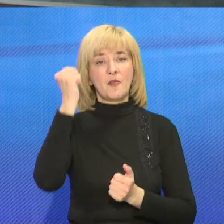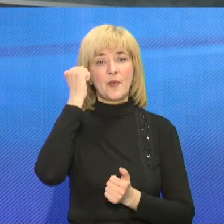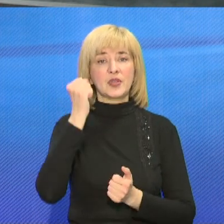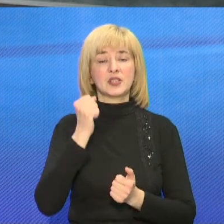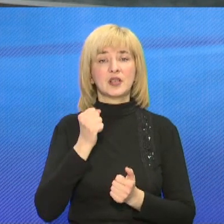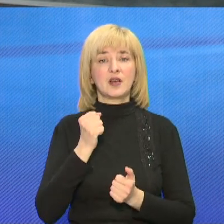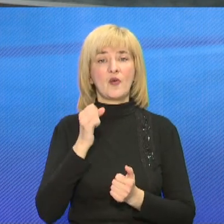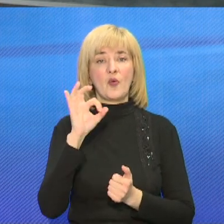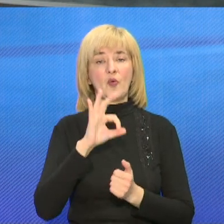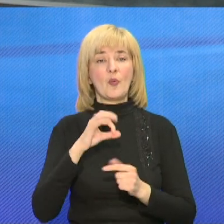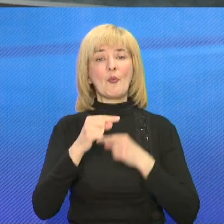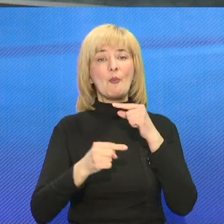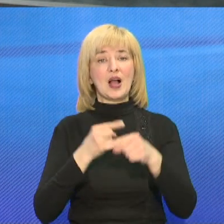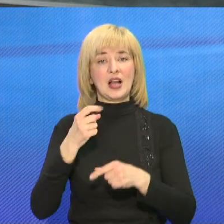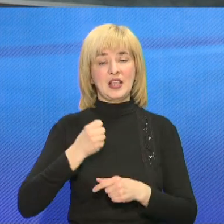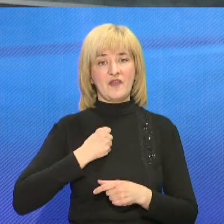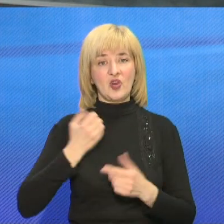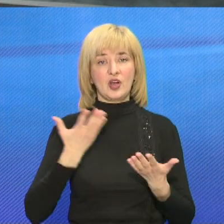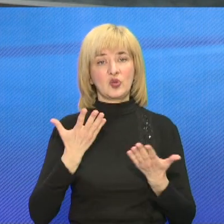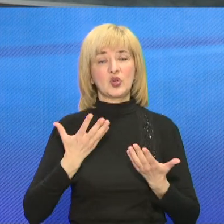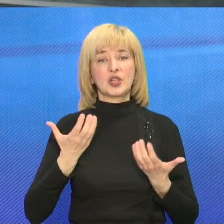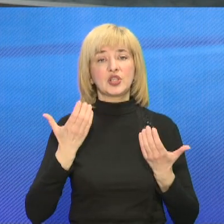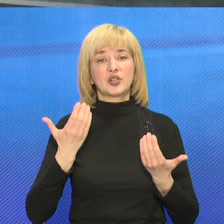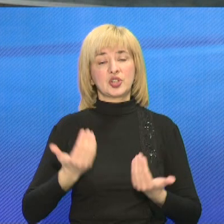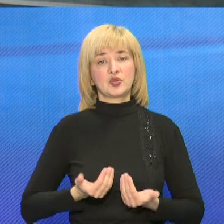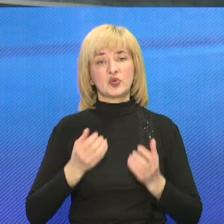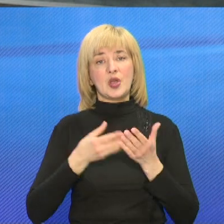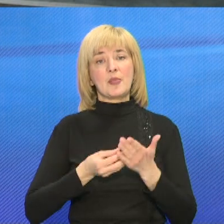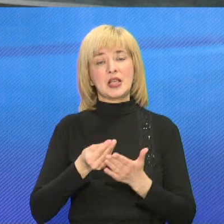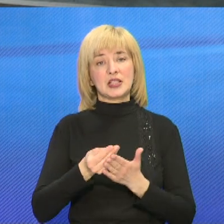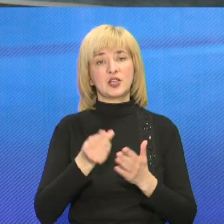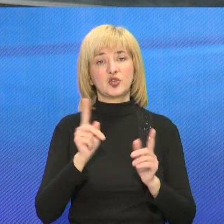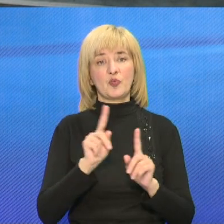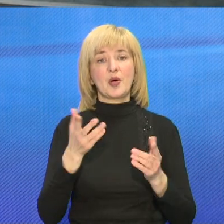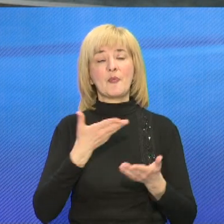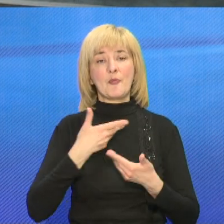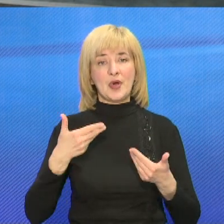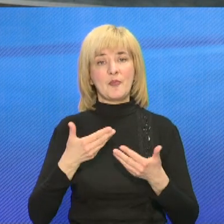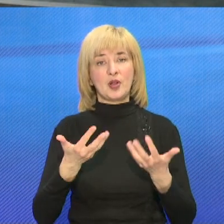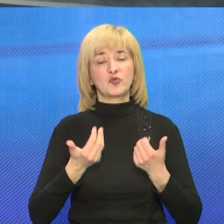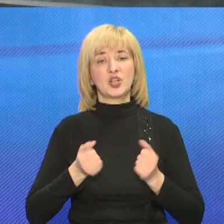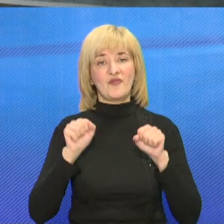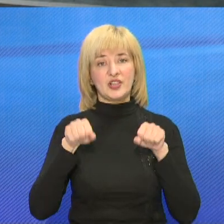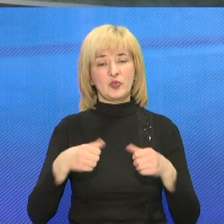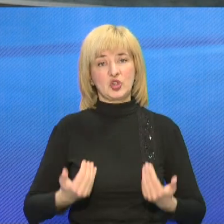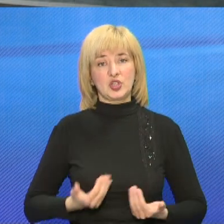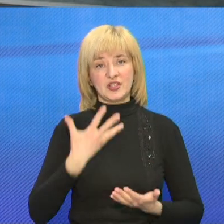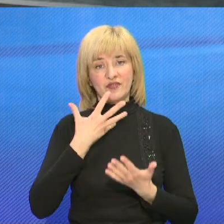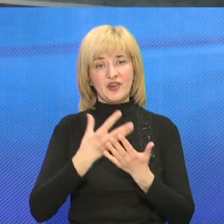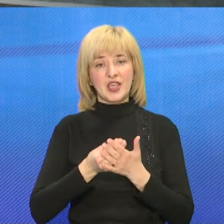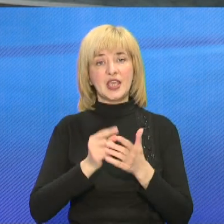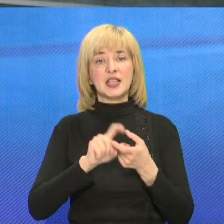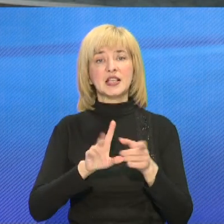воинов, которые своей жизнью заплатили за то, чтобы мы получили возможность жить в своей независимой стране, так